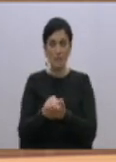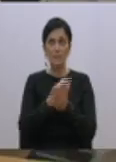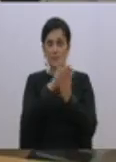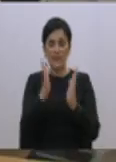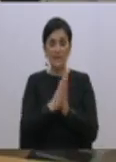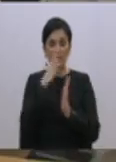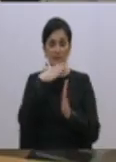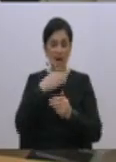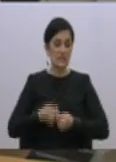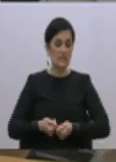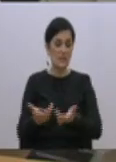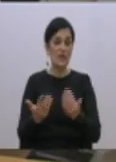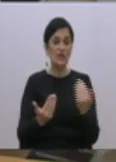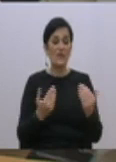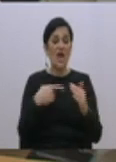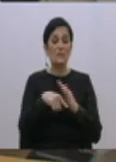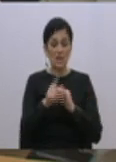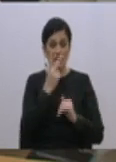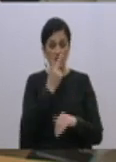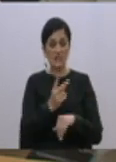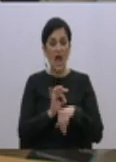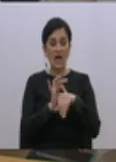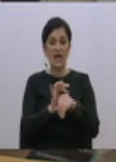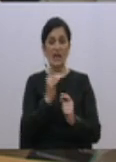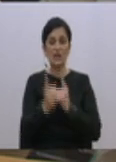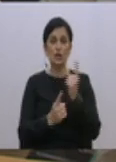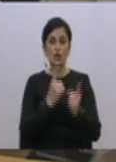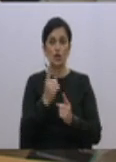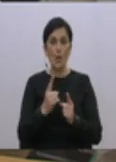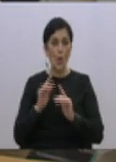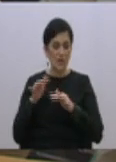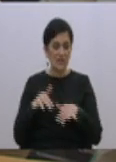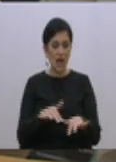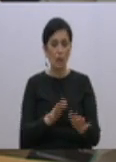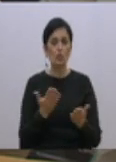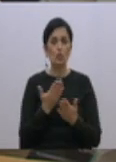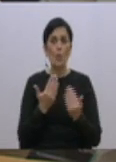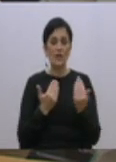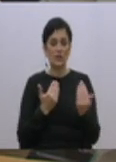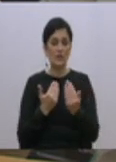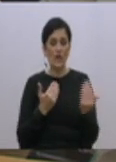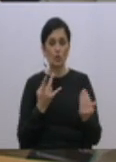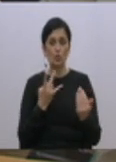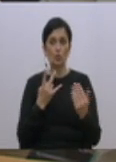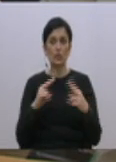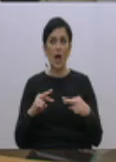ყველაფერი წყალსმი აქვს. ნახეთ თქვენს მიერ გატარებული რეფორმები და ტალღები, რომლებიცაც თქვენ უნდა